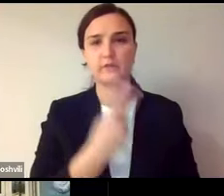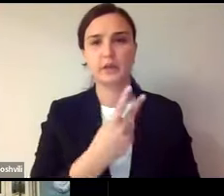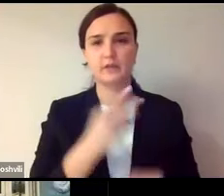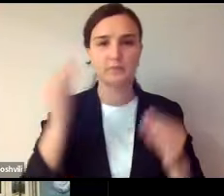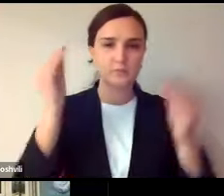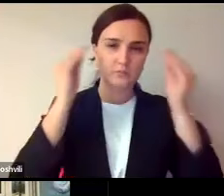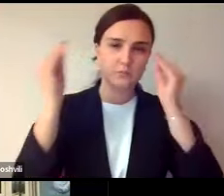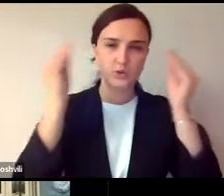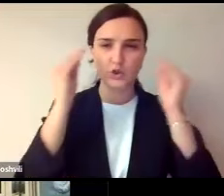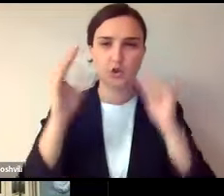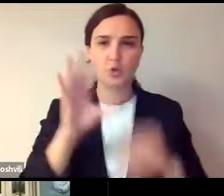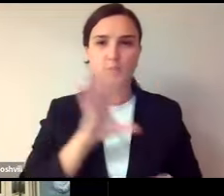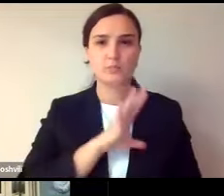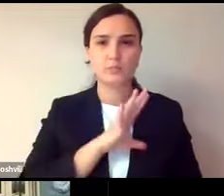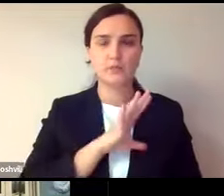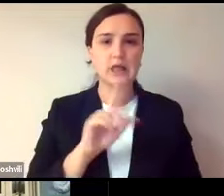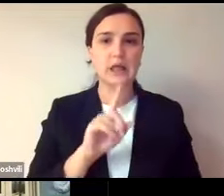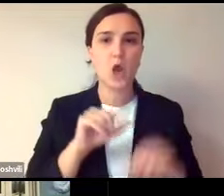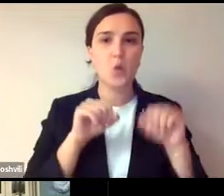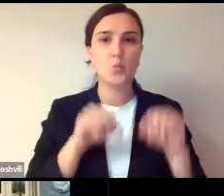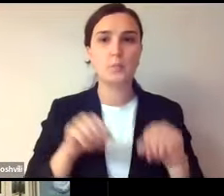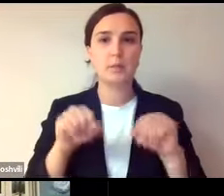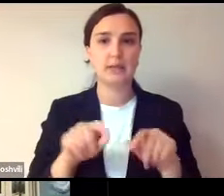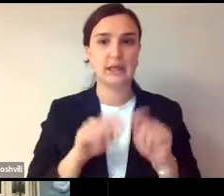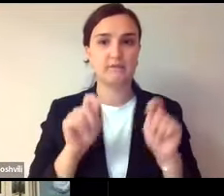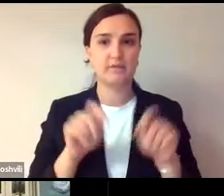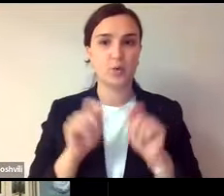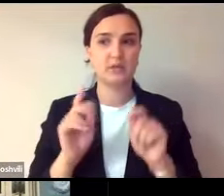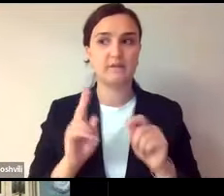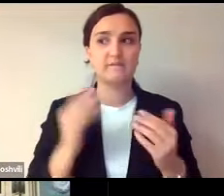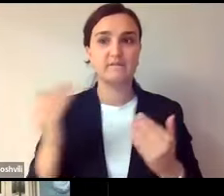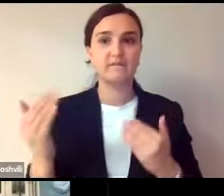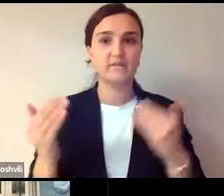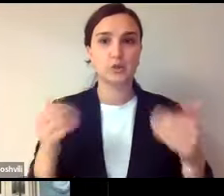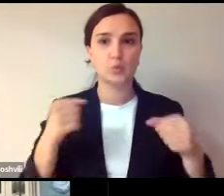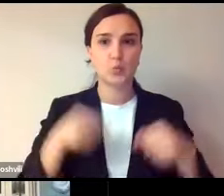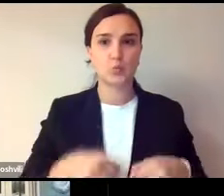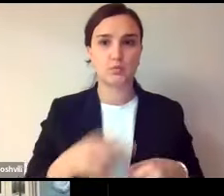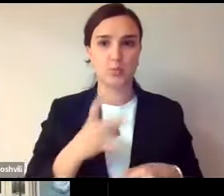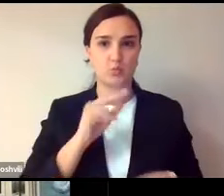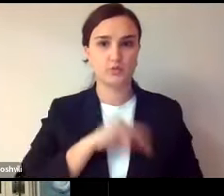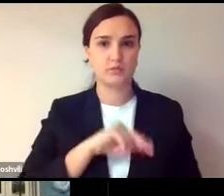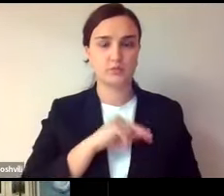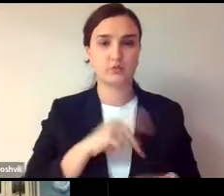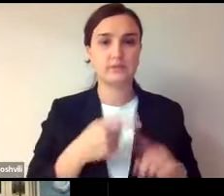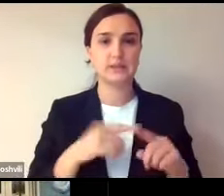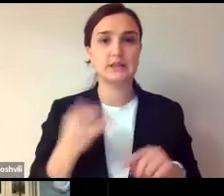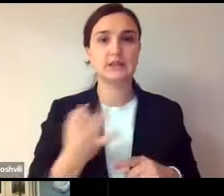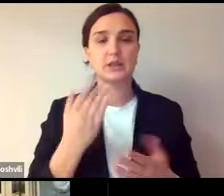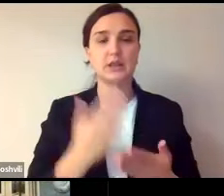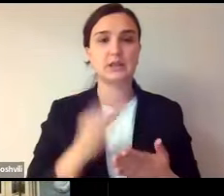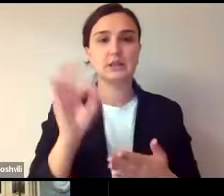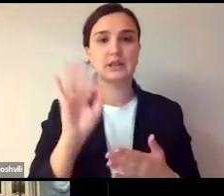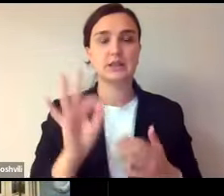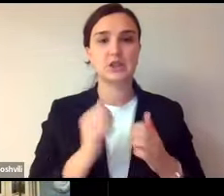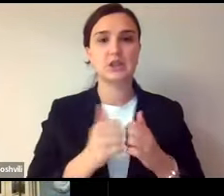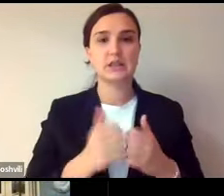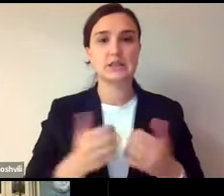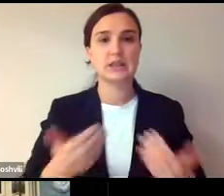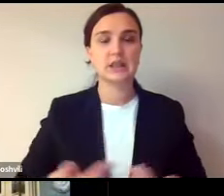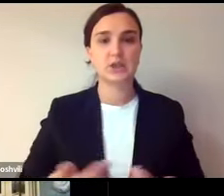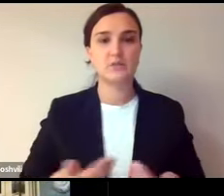ვჯელობდით, რა უფლებები იღოდა და ვის უფლებებზე უნდა გვემუშავა. საინტერესო ისაა, რომ ხშირად საცხოვრისის